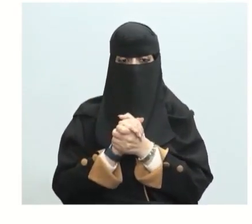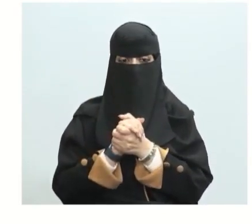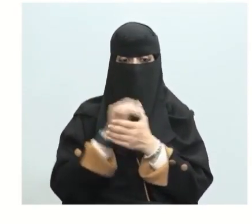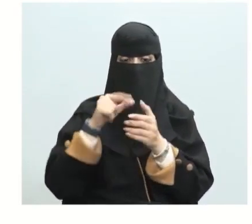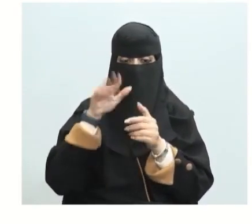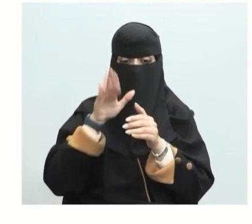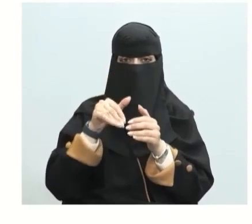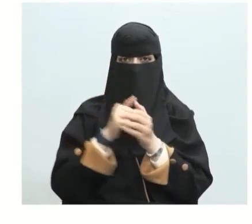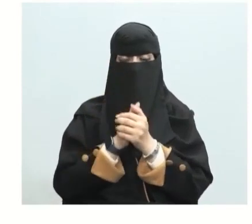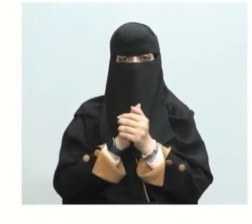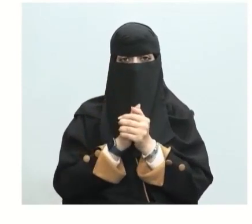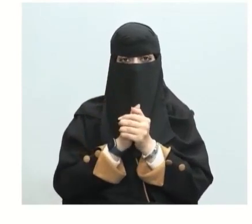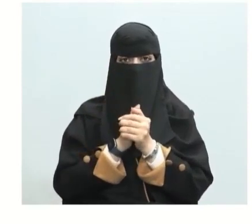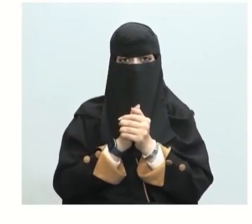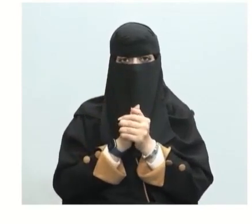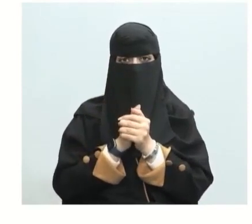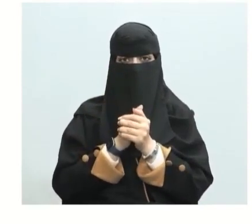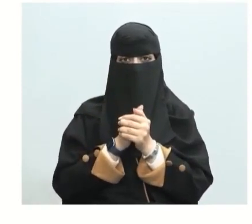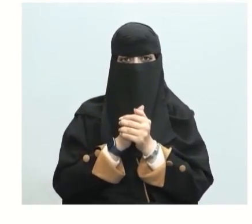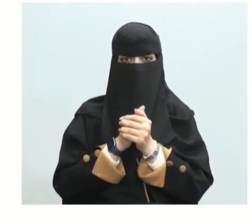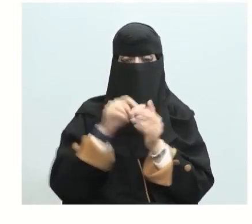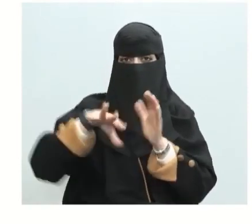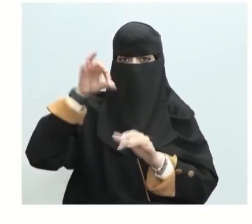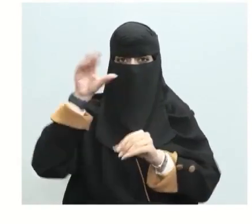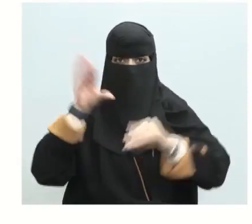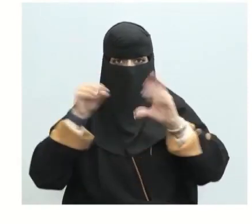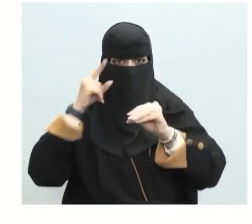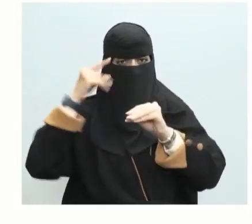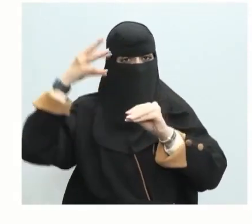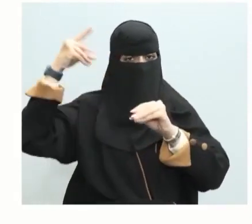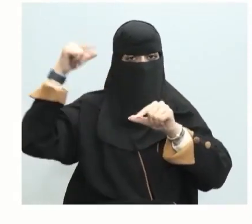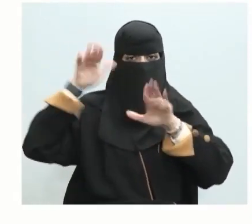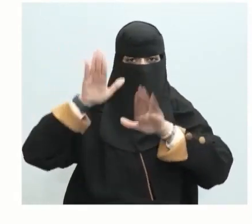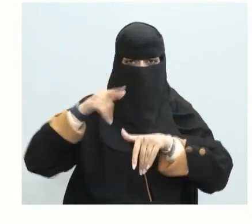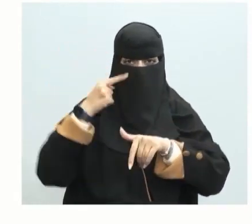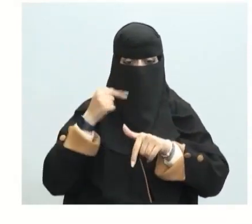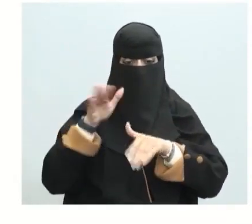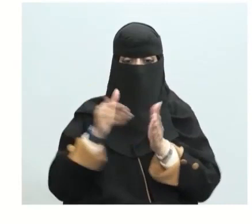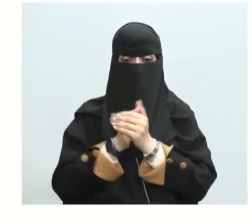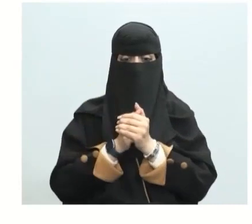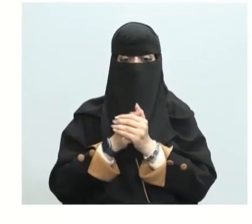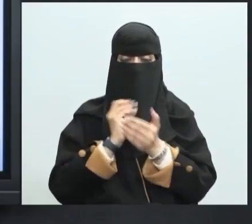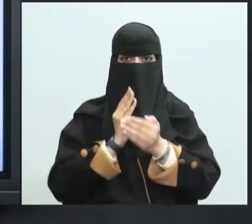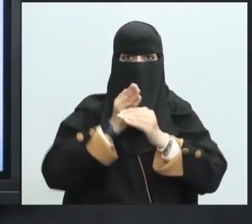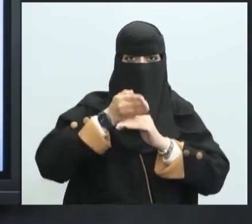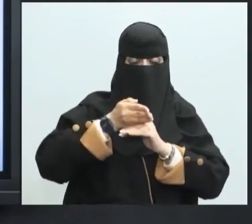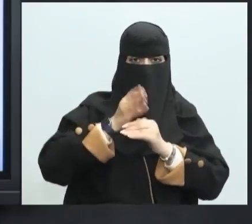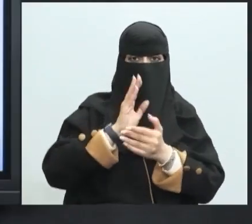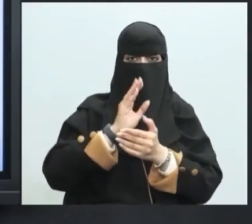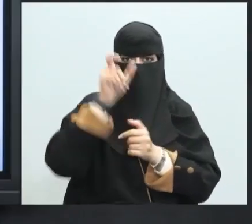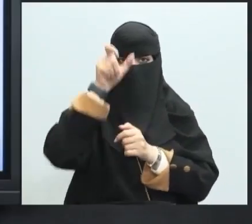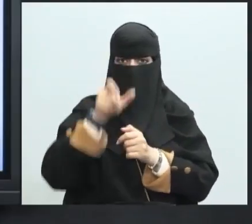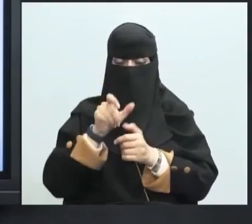يتحول الى عمل سنذكر بعضا من القصص الخياليه والواقعيه ونقول مثلا في يدخل